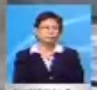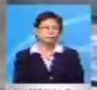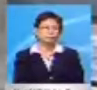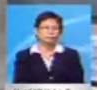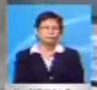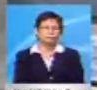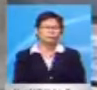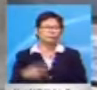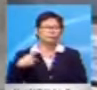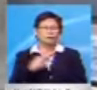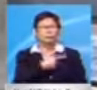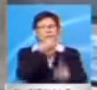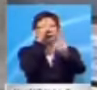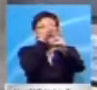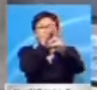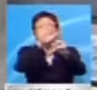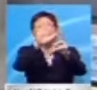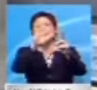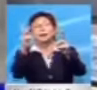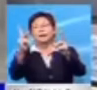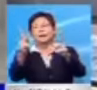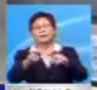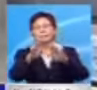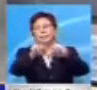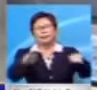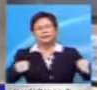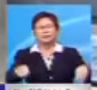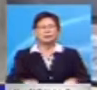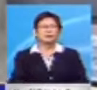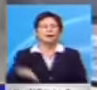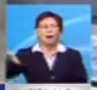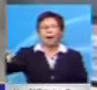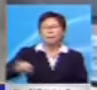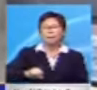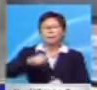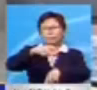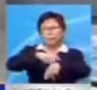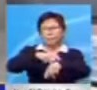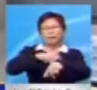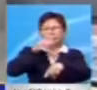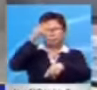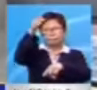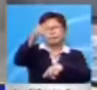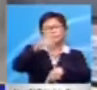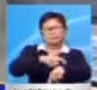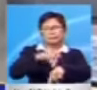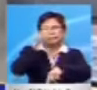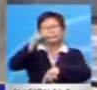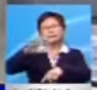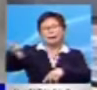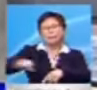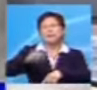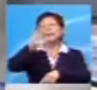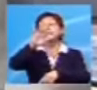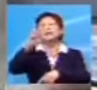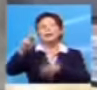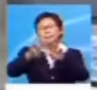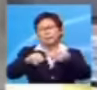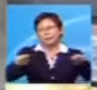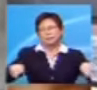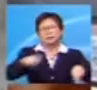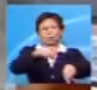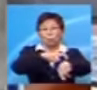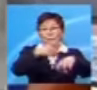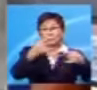kami mensasarkan 5000 orang pelajar untuk diambil pada sesi yang akan datang dan pada